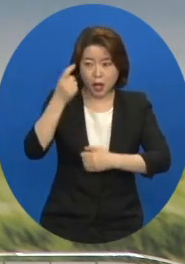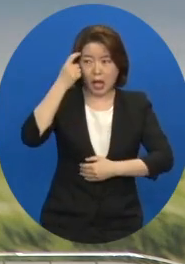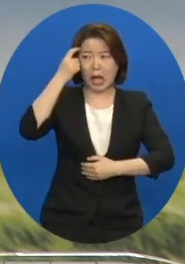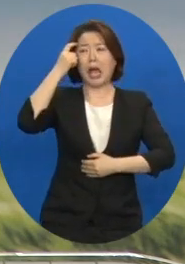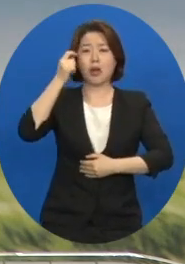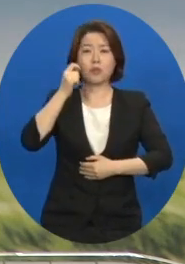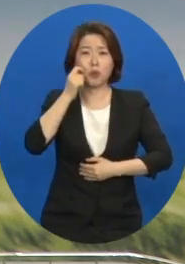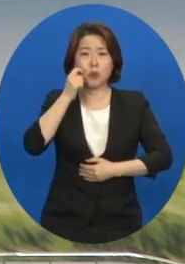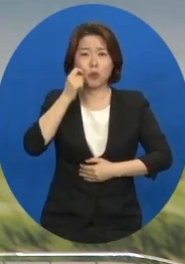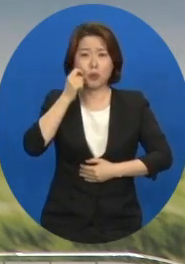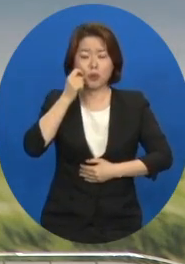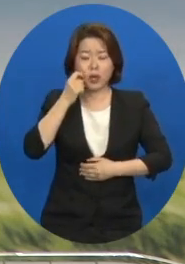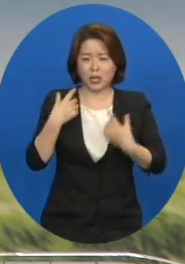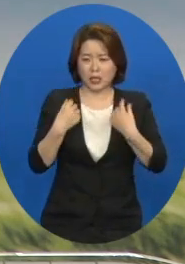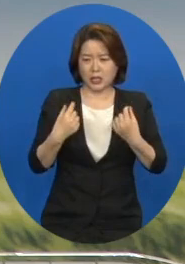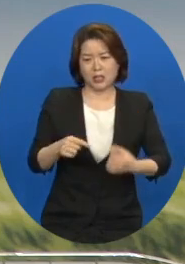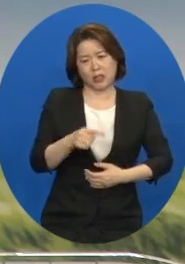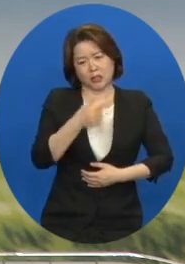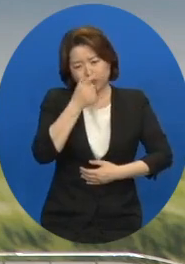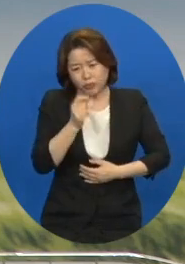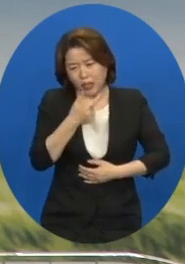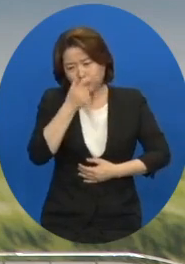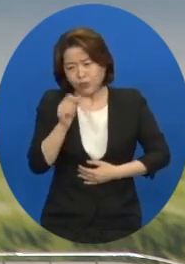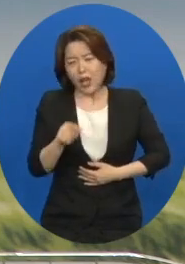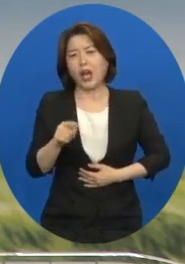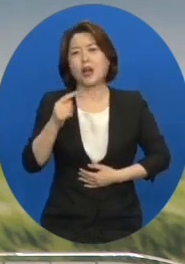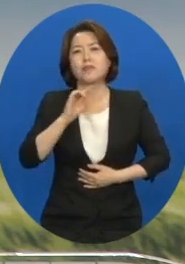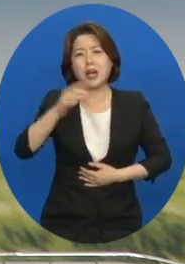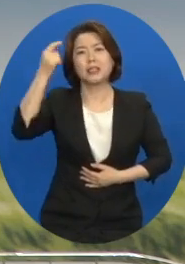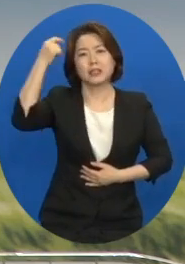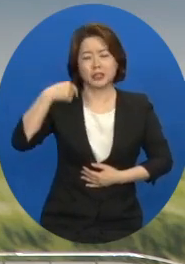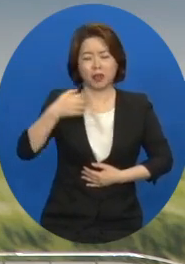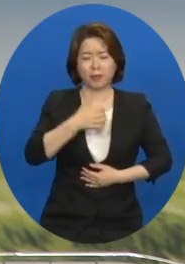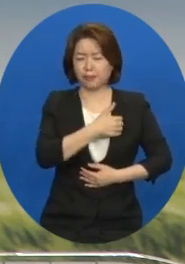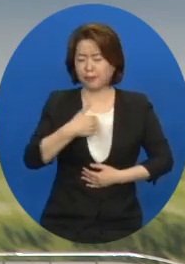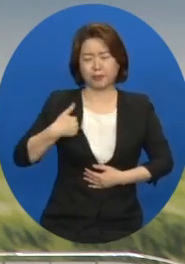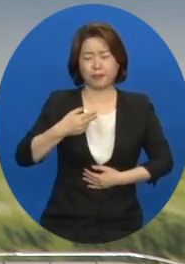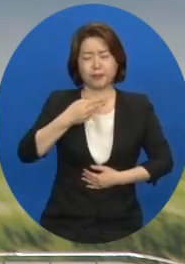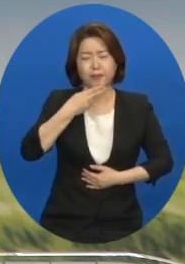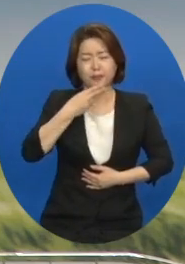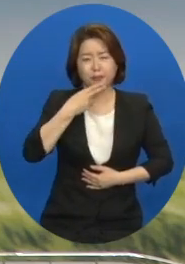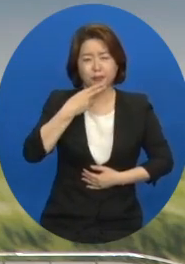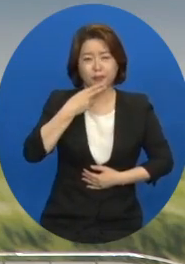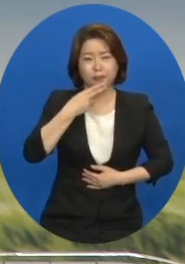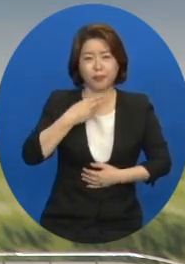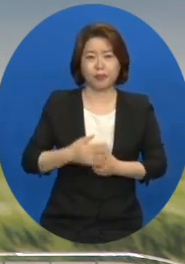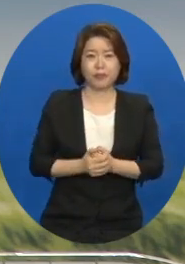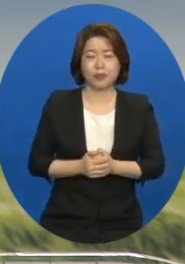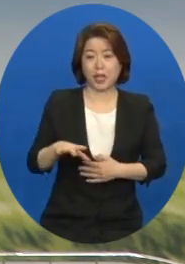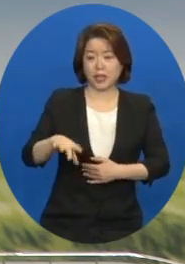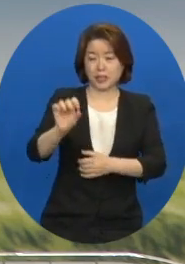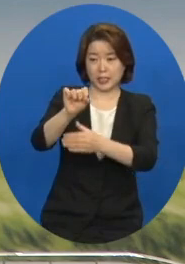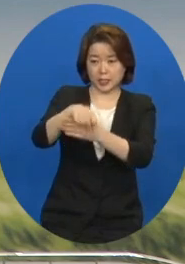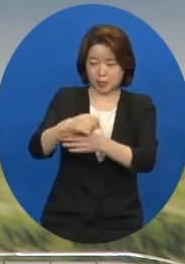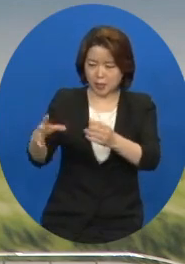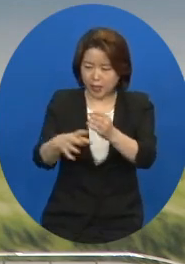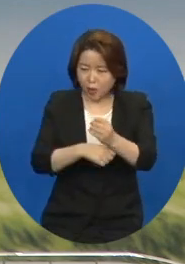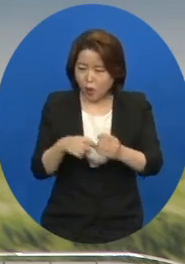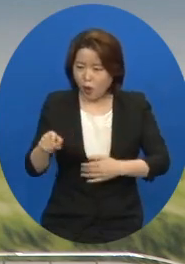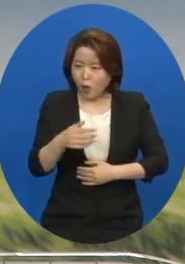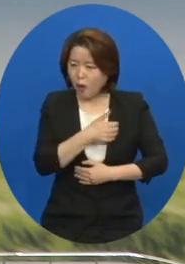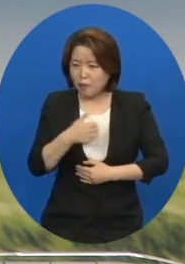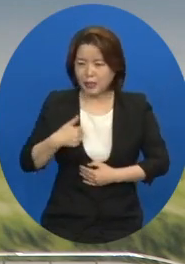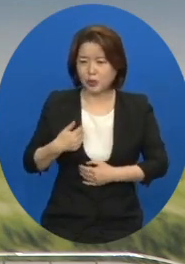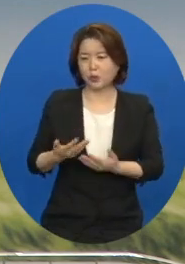못하고 여전히 부족함을 느껴요. 만족이 안 돼요. 첫 열매 거두고 만족하는